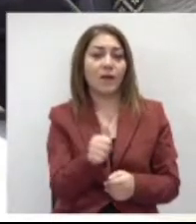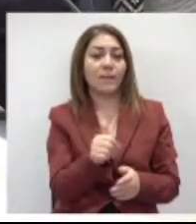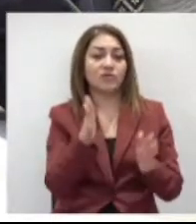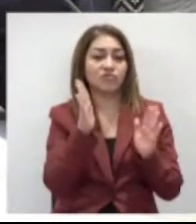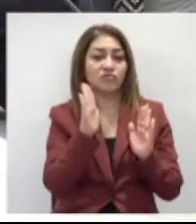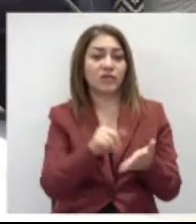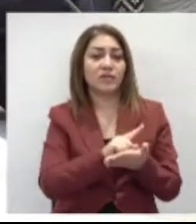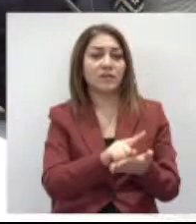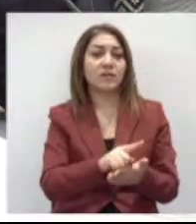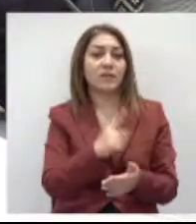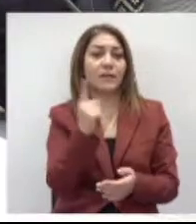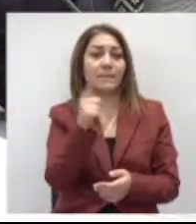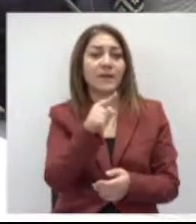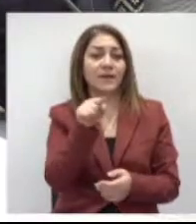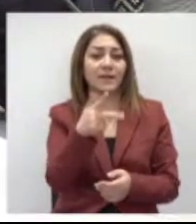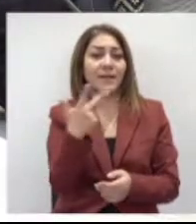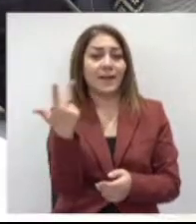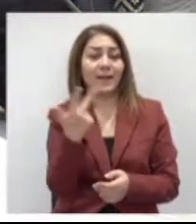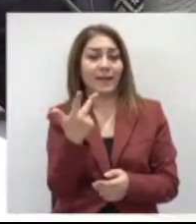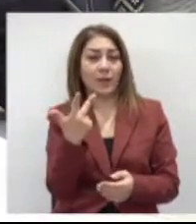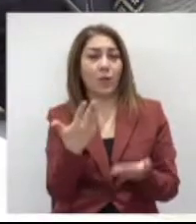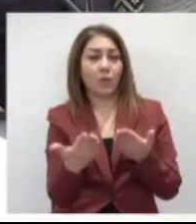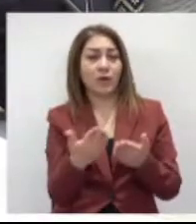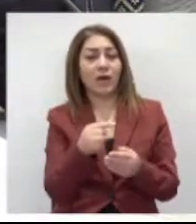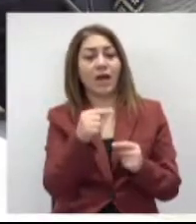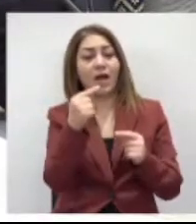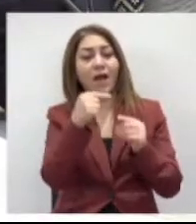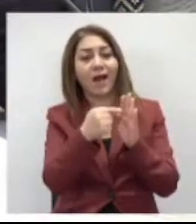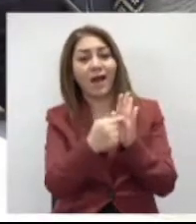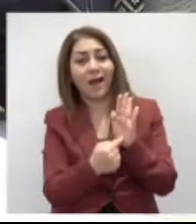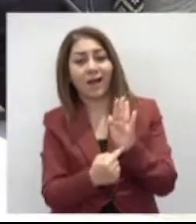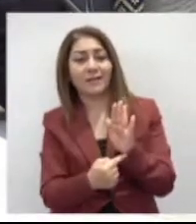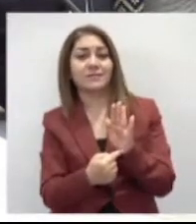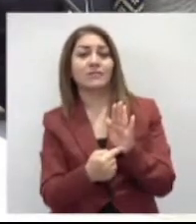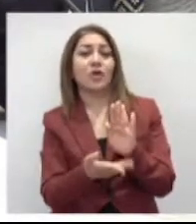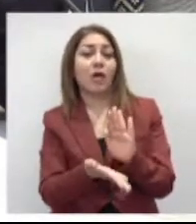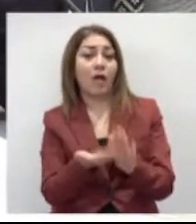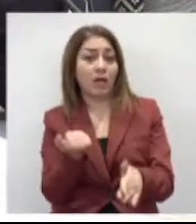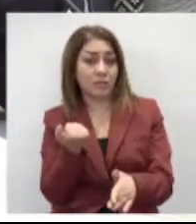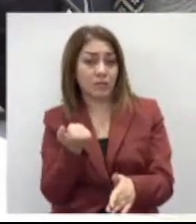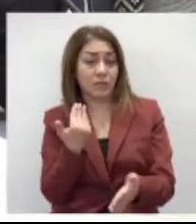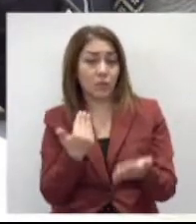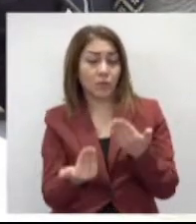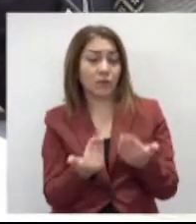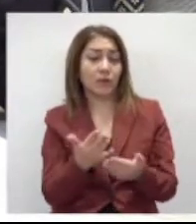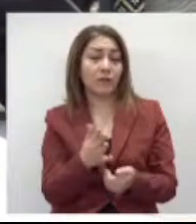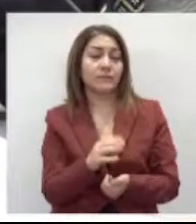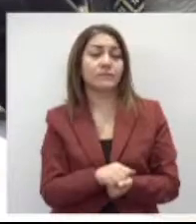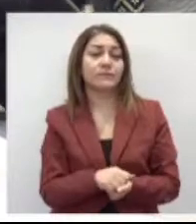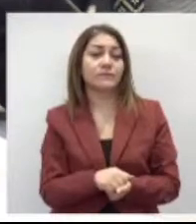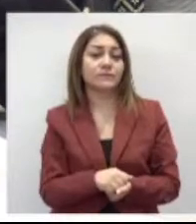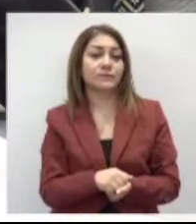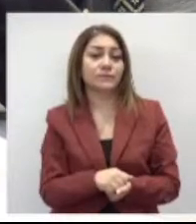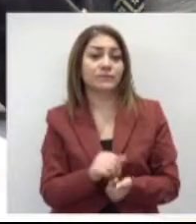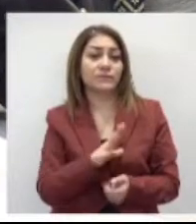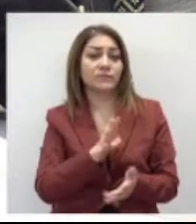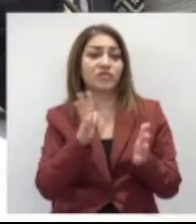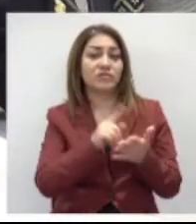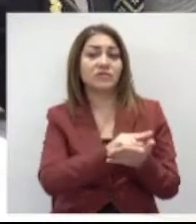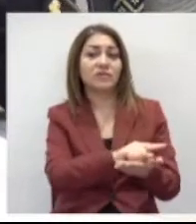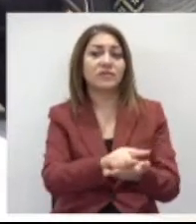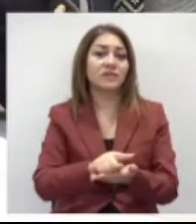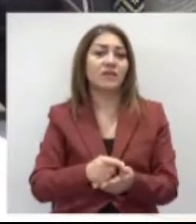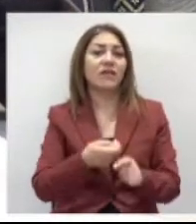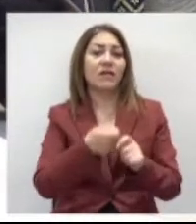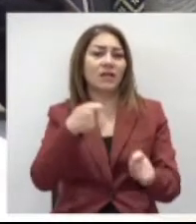քննարկված 1.3-ի ներքո օրինակ ենթակետերը եթե հանեինք, միգուցե նաև շատ քննարկում դուրս